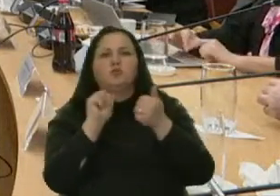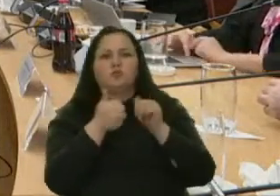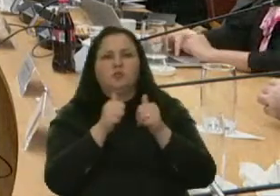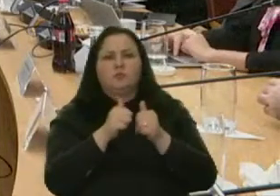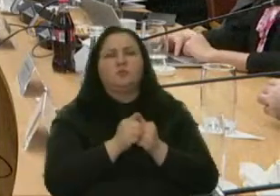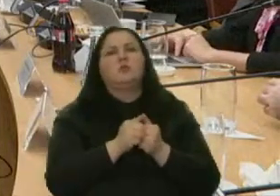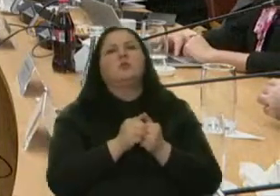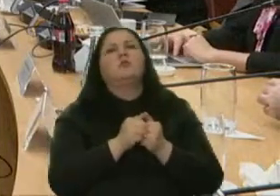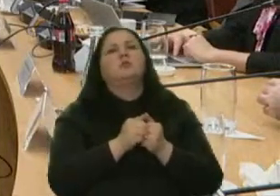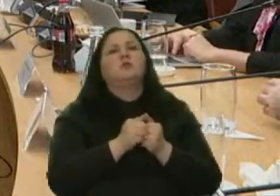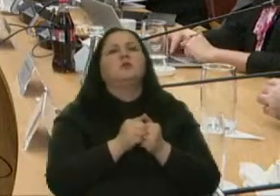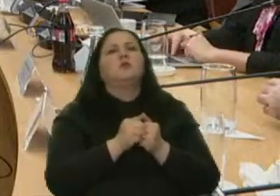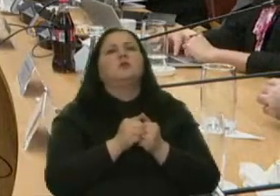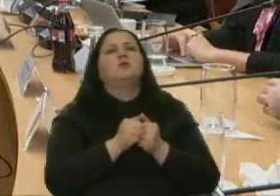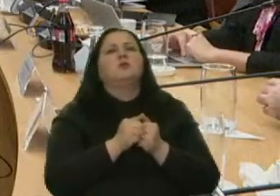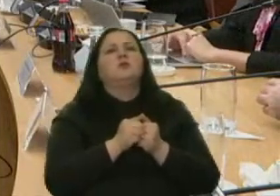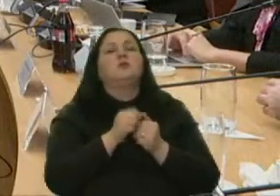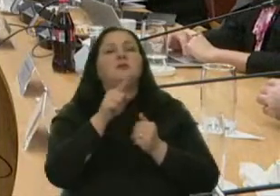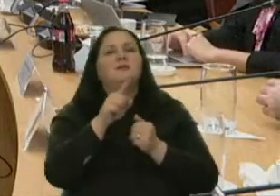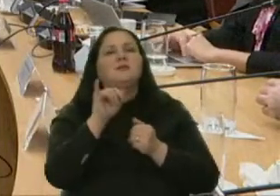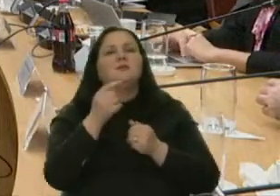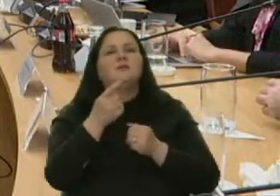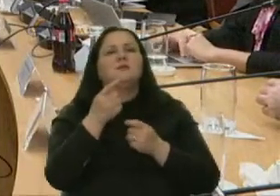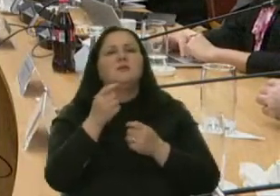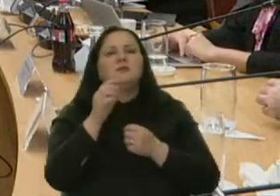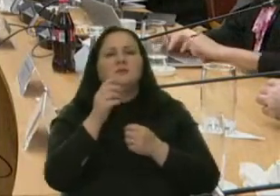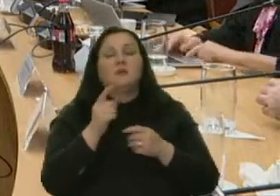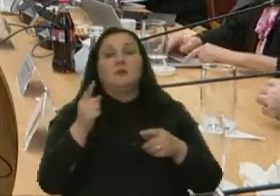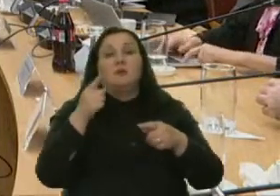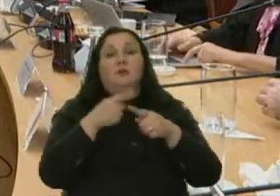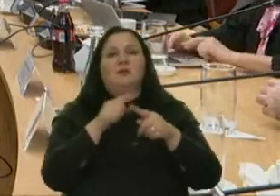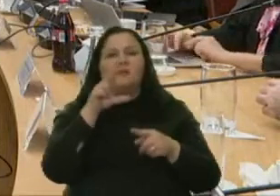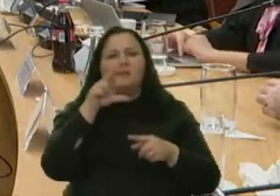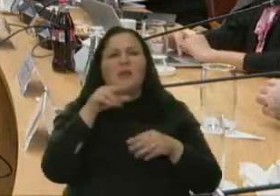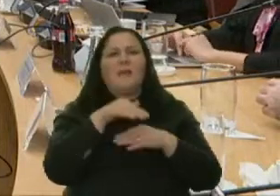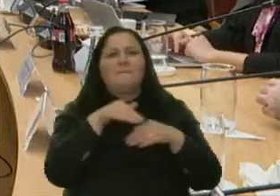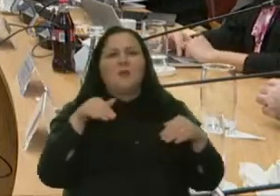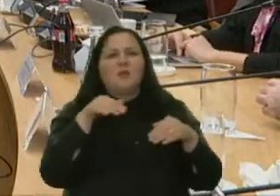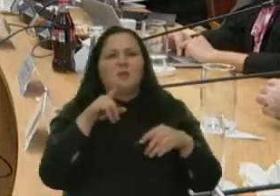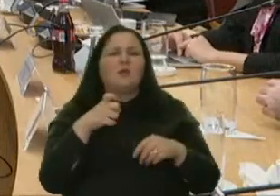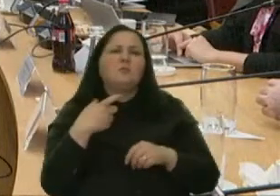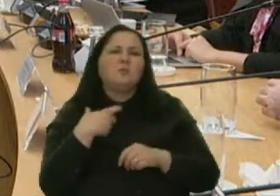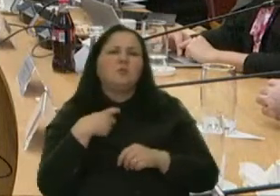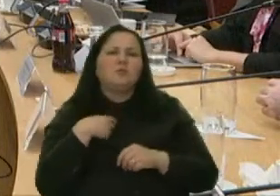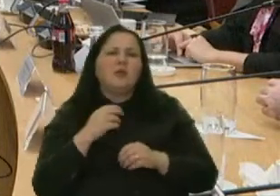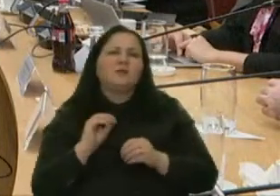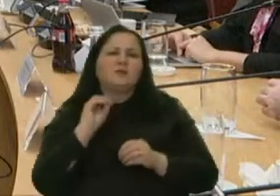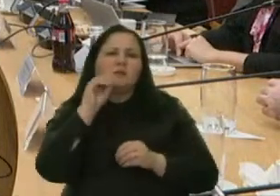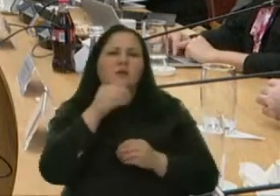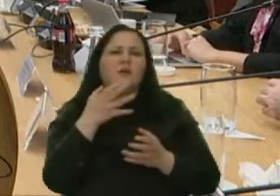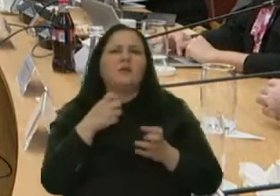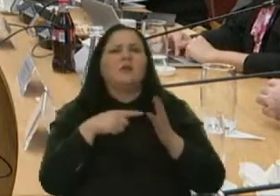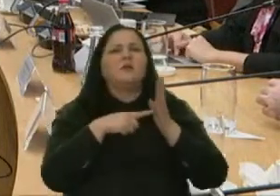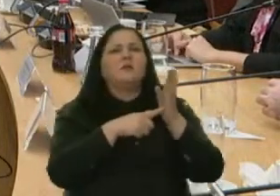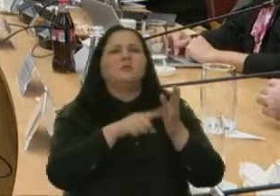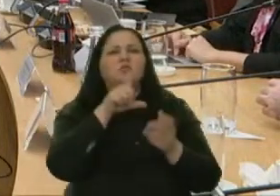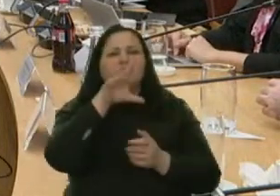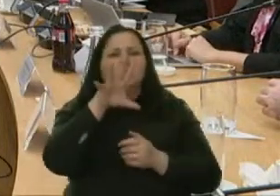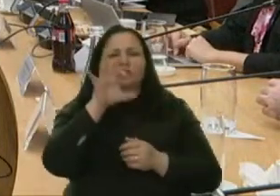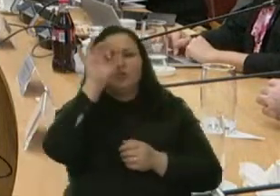domnul primar ă încă 3 milioane de RON puteau fi alocate care mai reprezentau încă